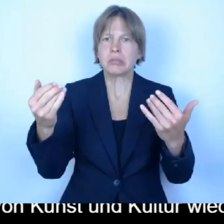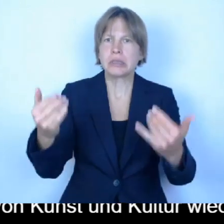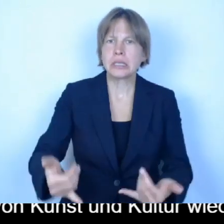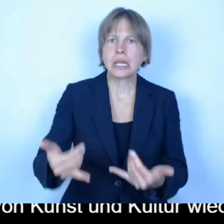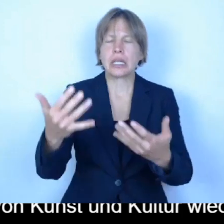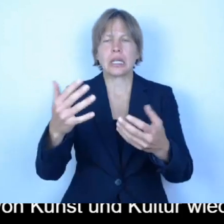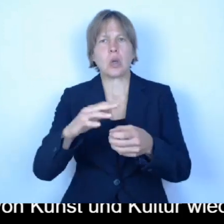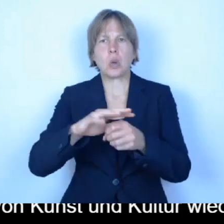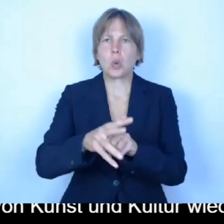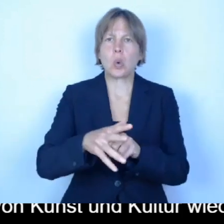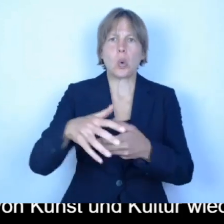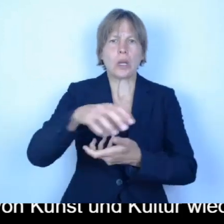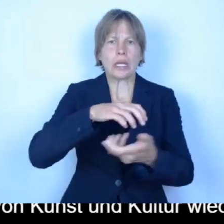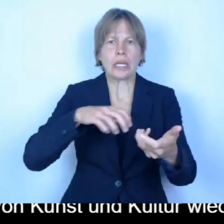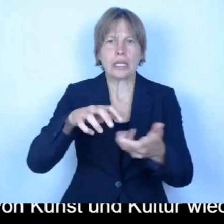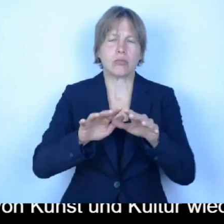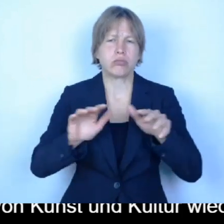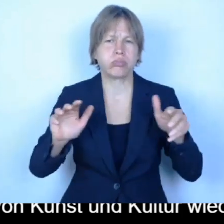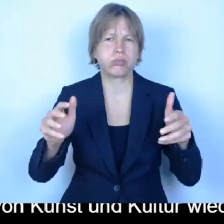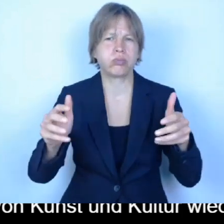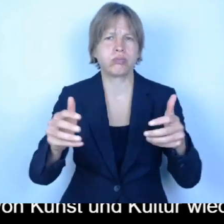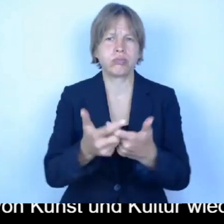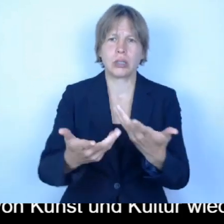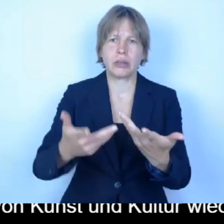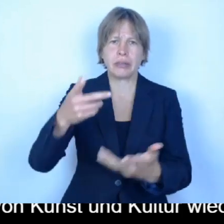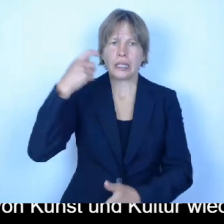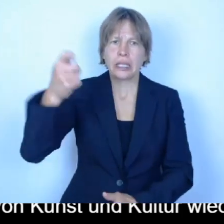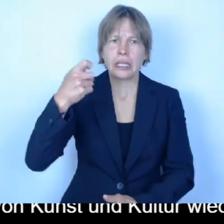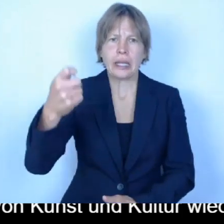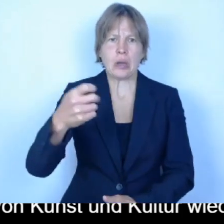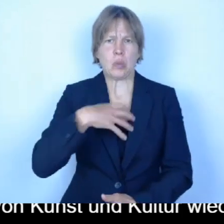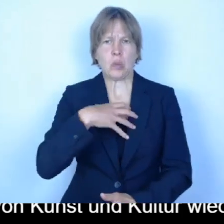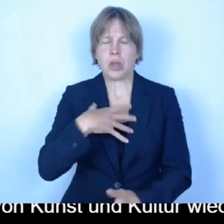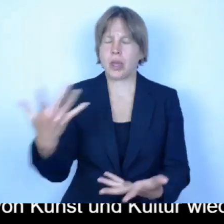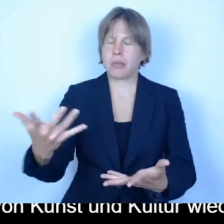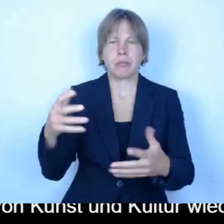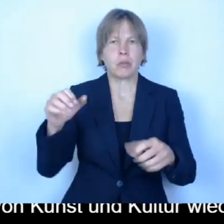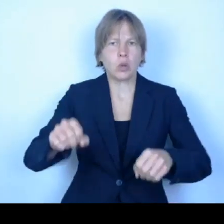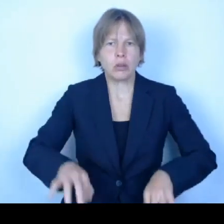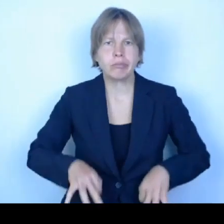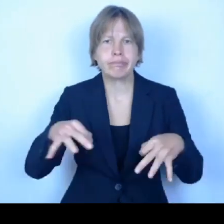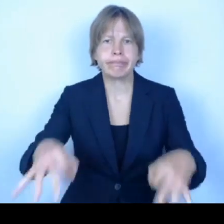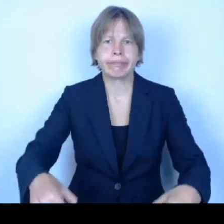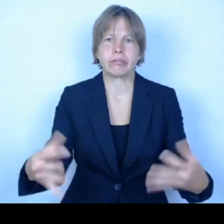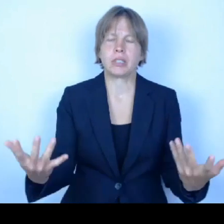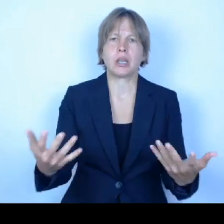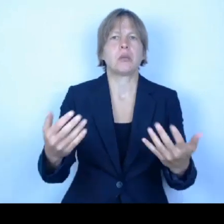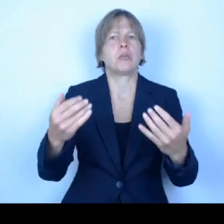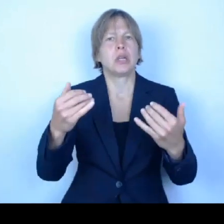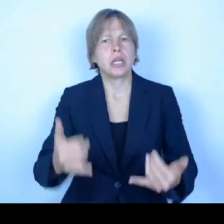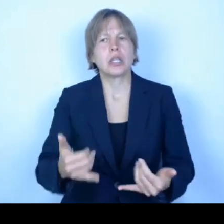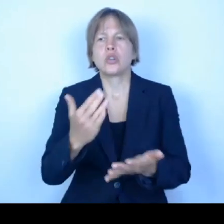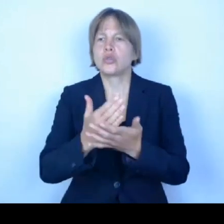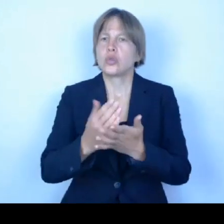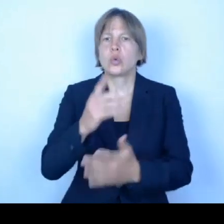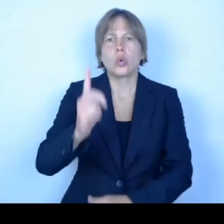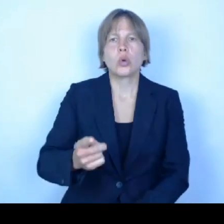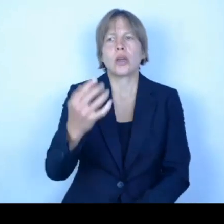ganz Bayern ausgeteilt worden an die verschiedenen Kinos. Parallel laufen die Anträge jetzt schon für